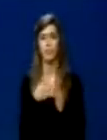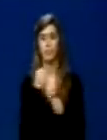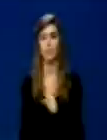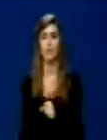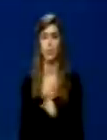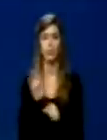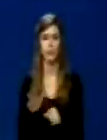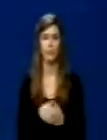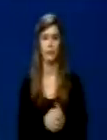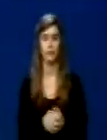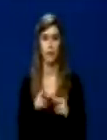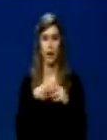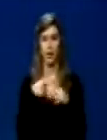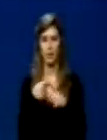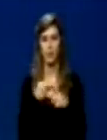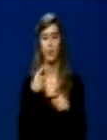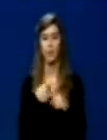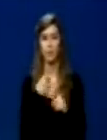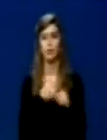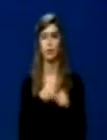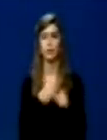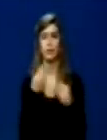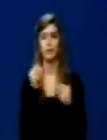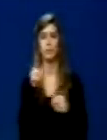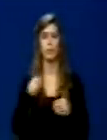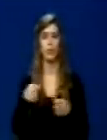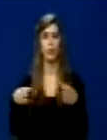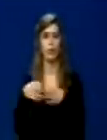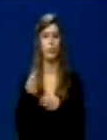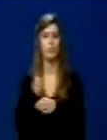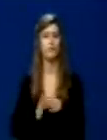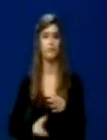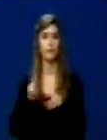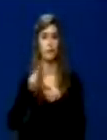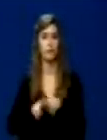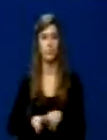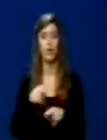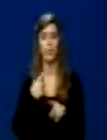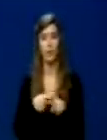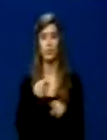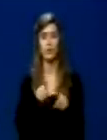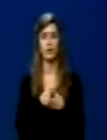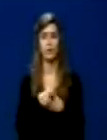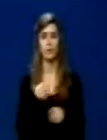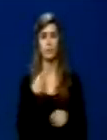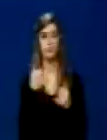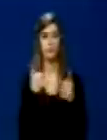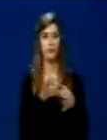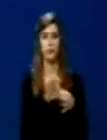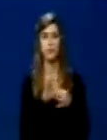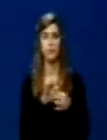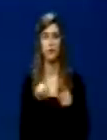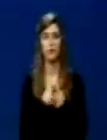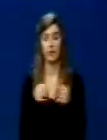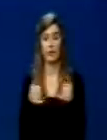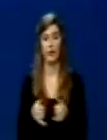së AKP-s dhe mos kompletimit të bordit. Çështja tjetër që lidhet me vitin për AKP-n, që po vazhdon edhe në momentin kur